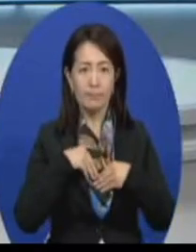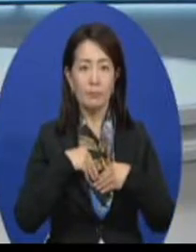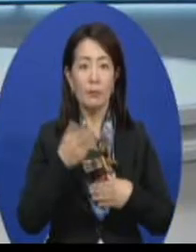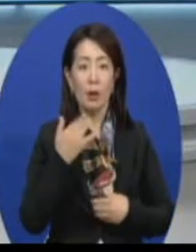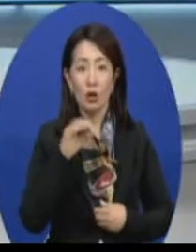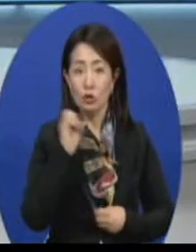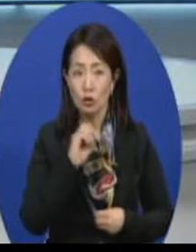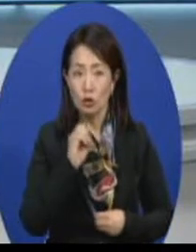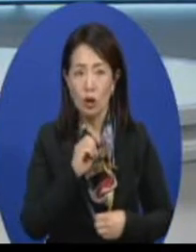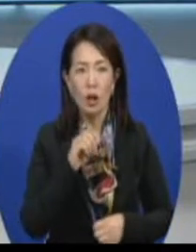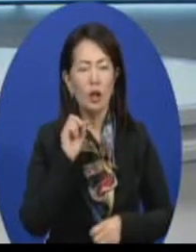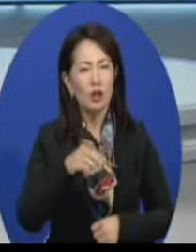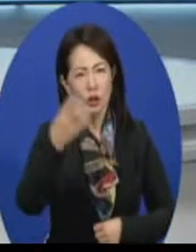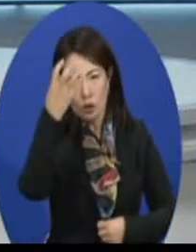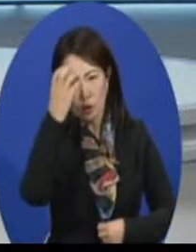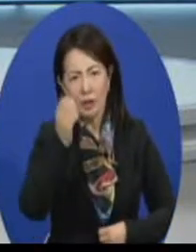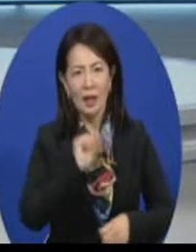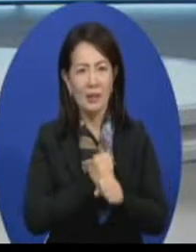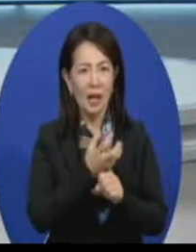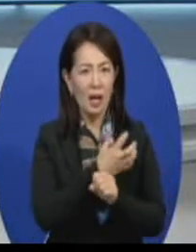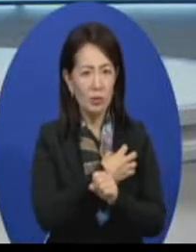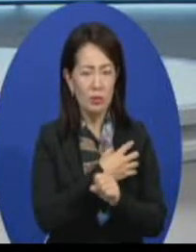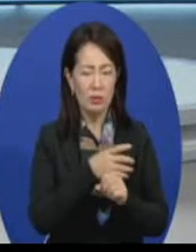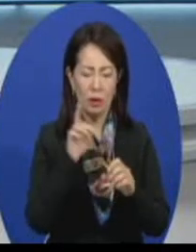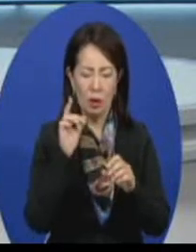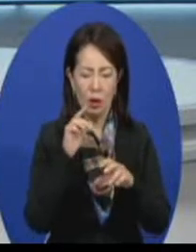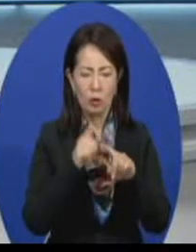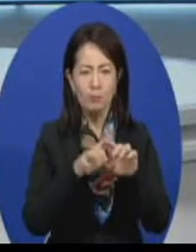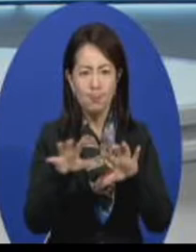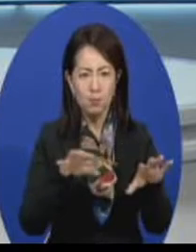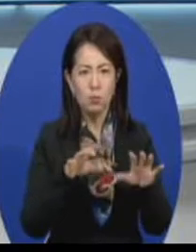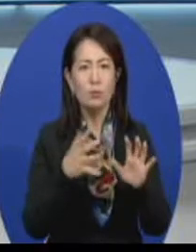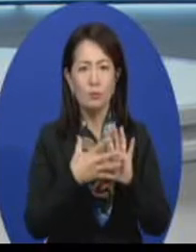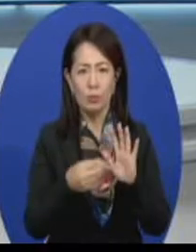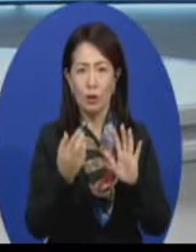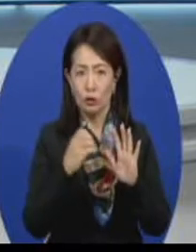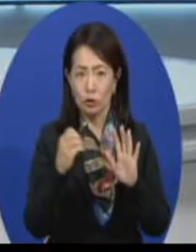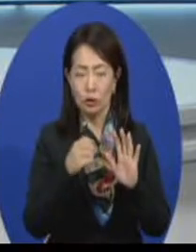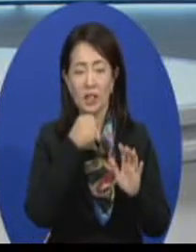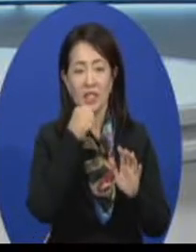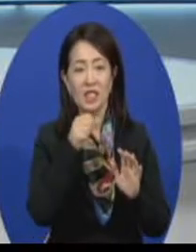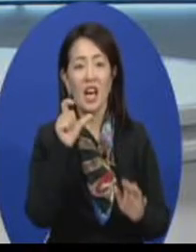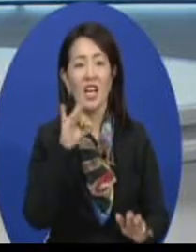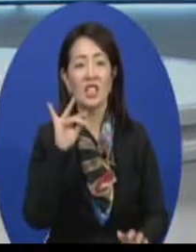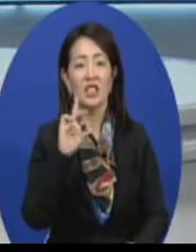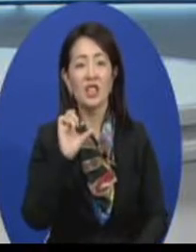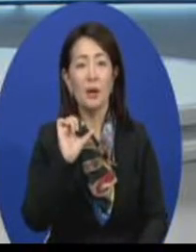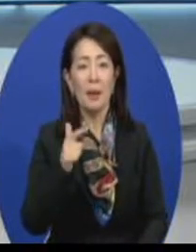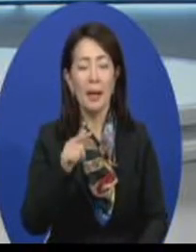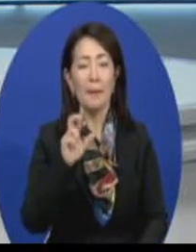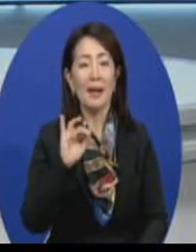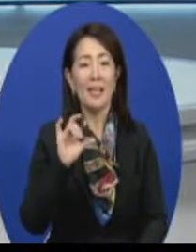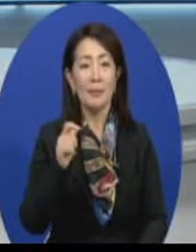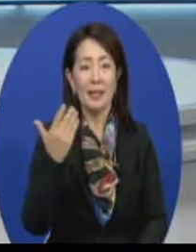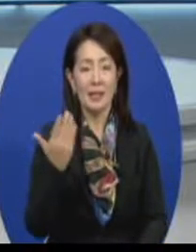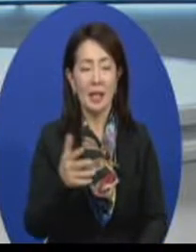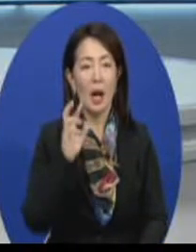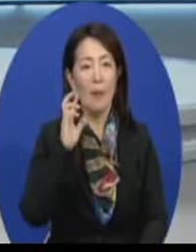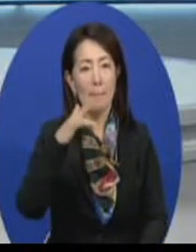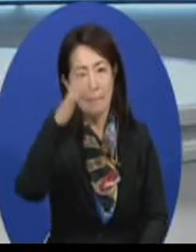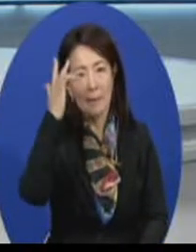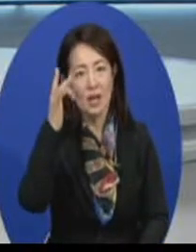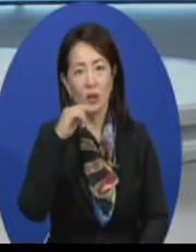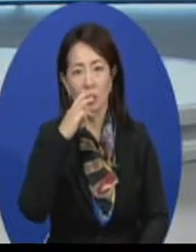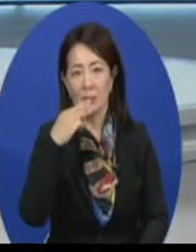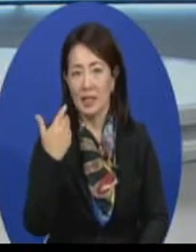үүний тулд төрийн хариуцлага сахилга бат орнуудад хэрэгжих ёстойг улс төр дарга хэлж байна. Манай сэтгүүлч Эрдэнэ Шимэг зурглаач Батүлгийн нар Баян